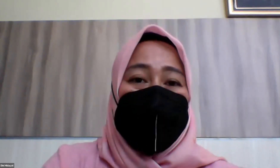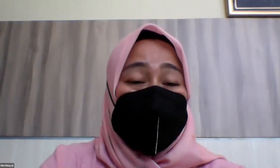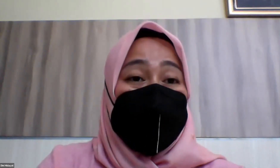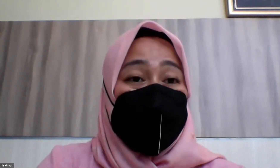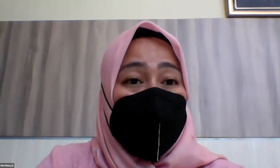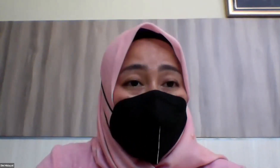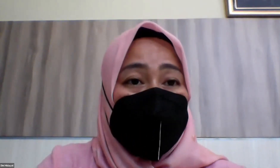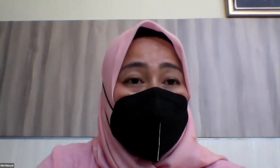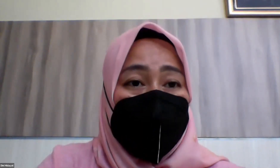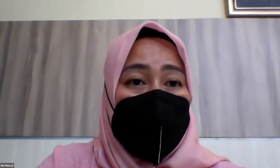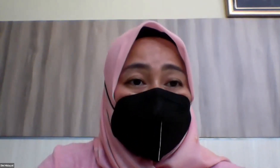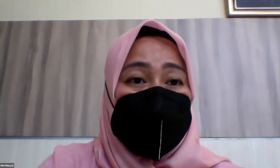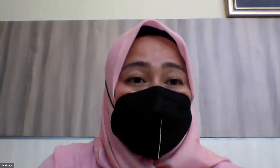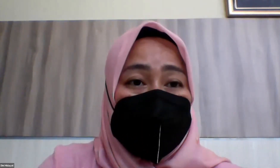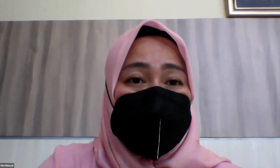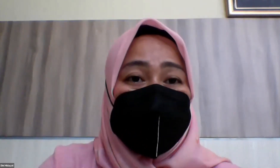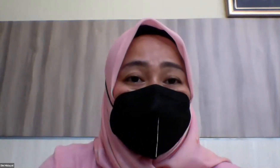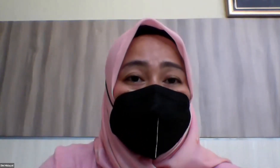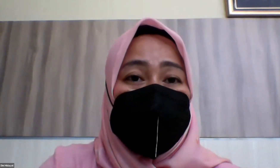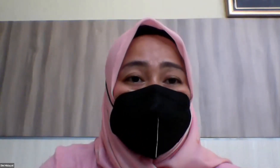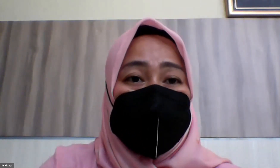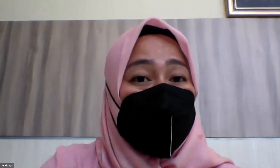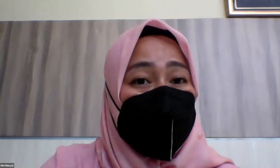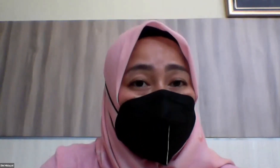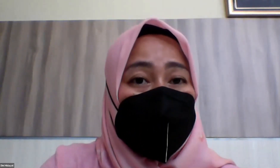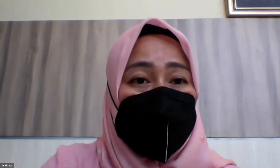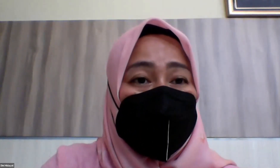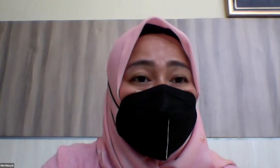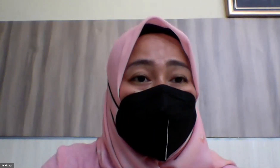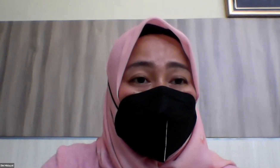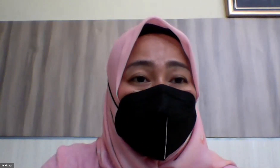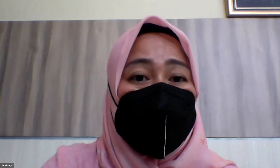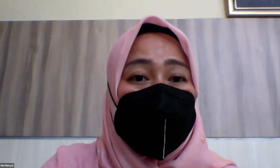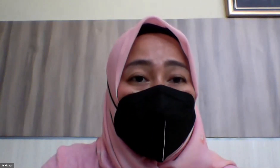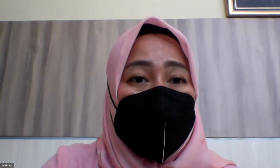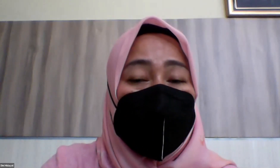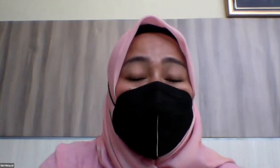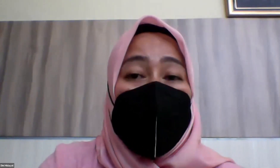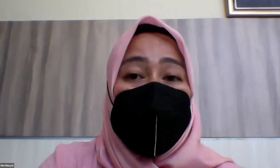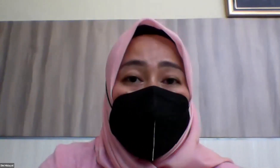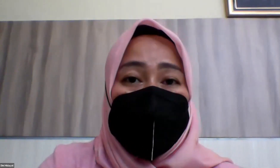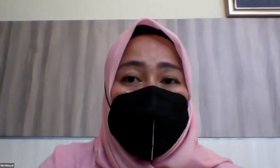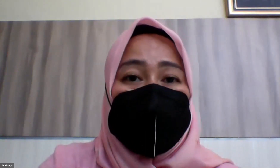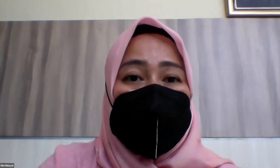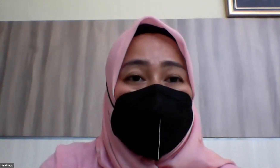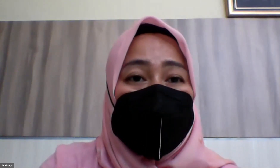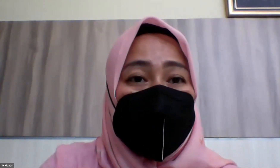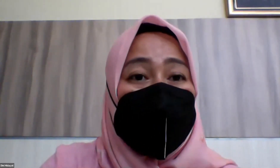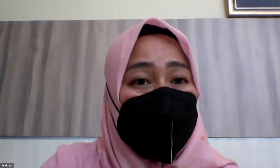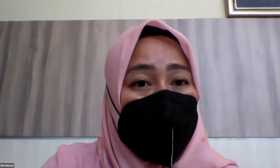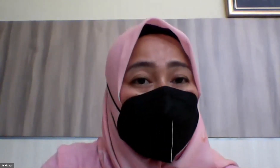gitu ya. Itu makanya mengapa harus dicek juga ke dokter kandungan karena nanti di USG untuk melihat